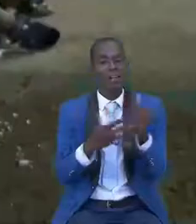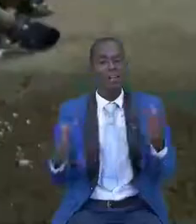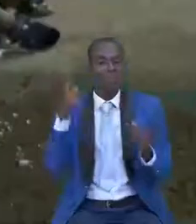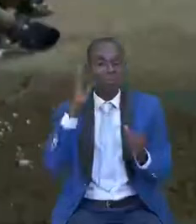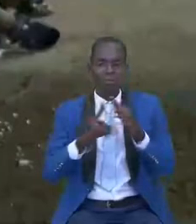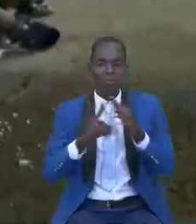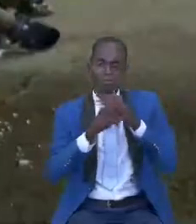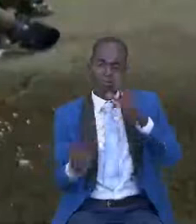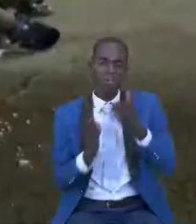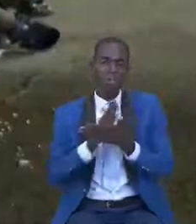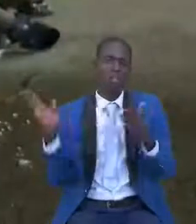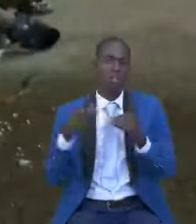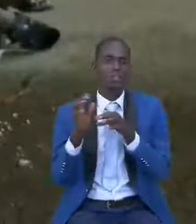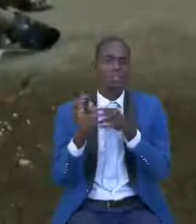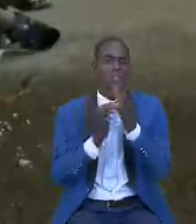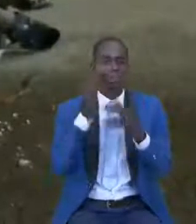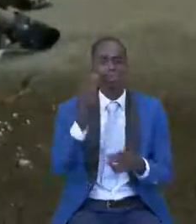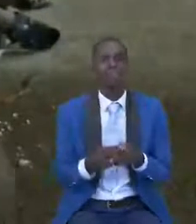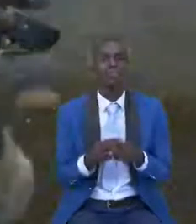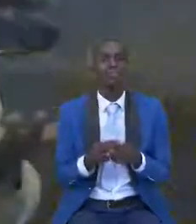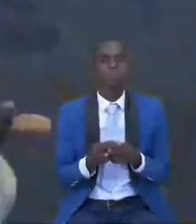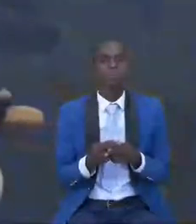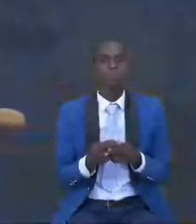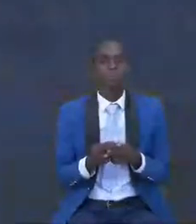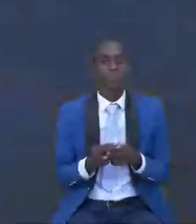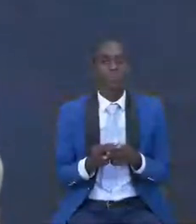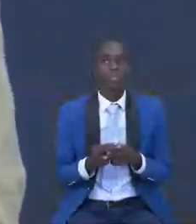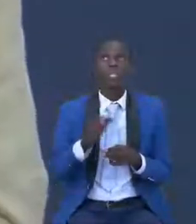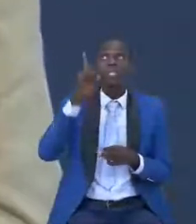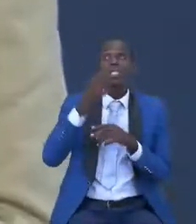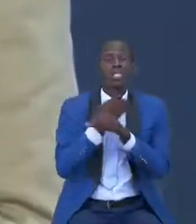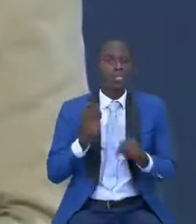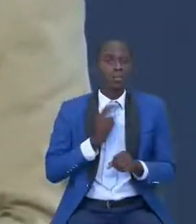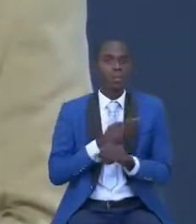tout ce désespoir dans le péché, tout sera balayé.